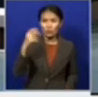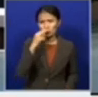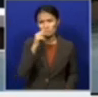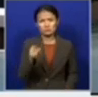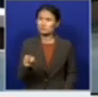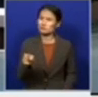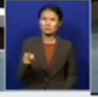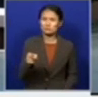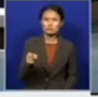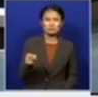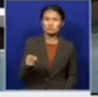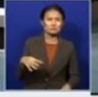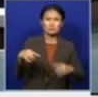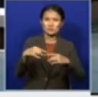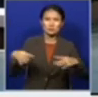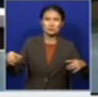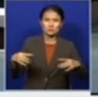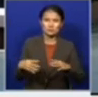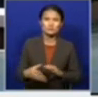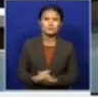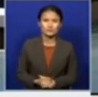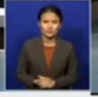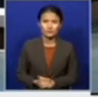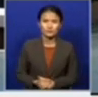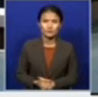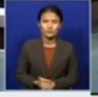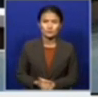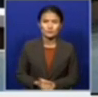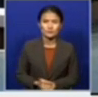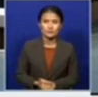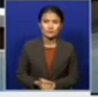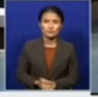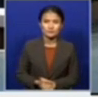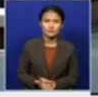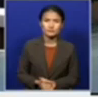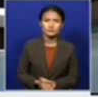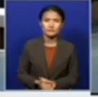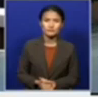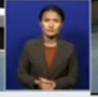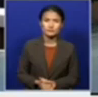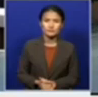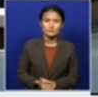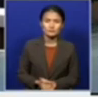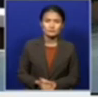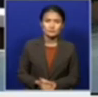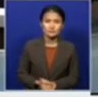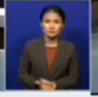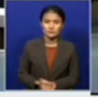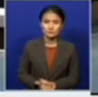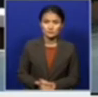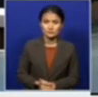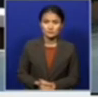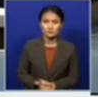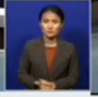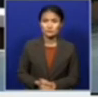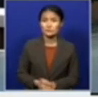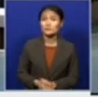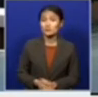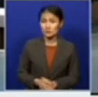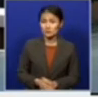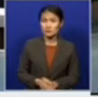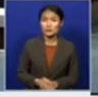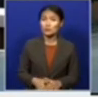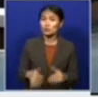นำมากล่าวอ้างว่าเข้าร่วม CPTPPแล้วเราจะได้เป็นห่วงโซ่ประธานโลกอาจจะเป็นการกล่าวอ้างลอยๆโดย